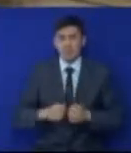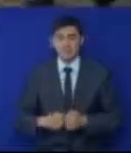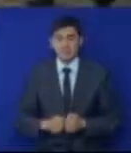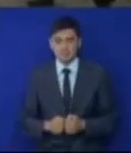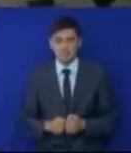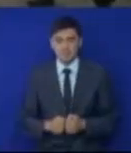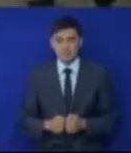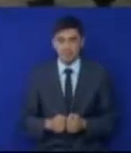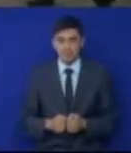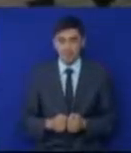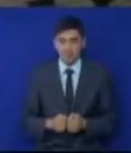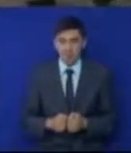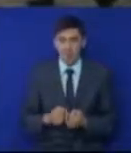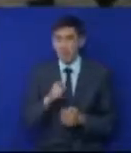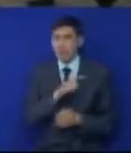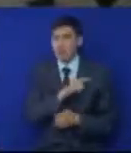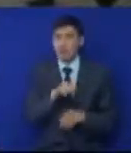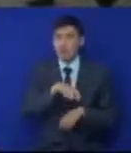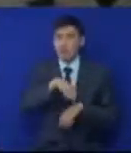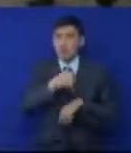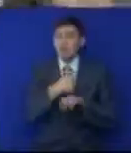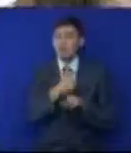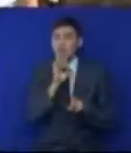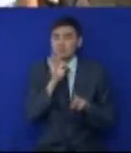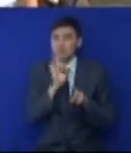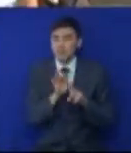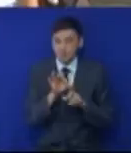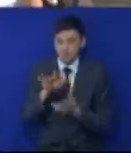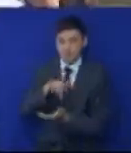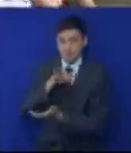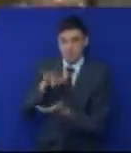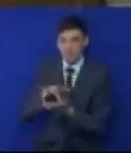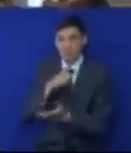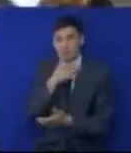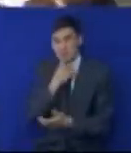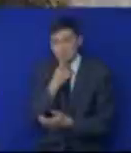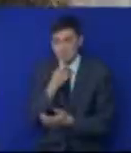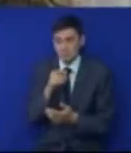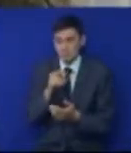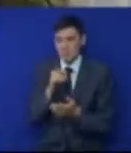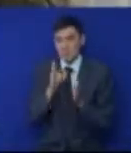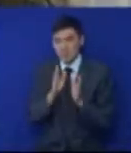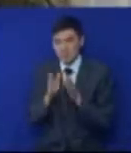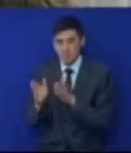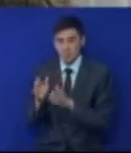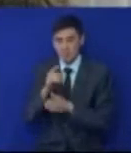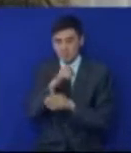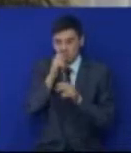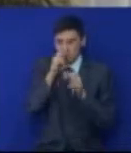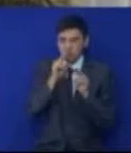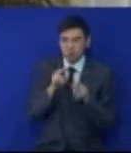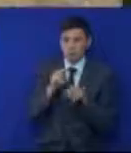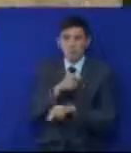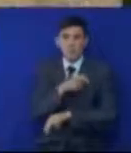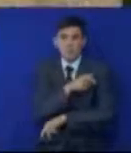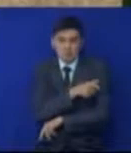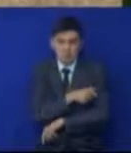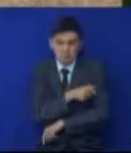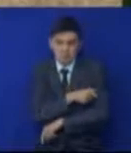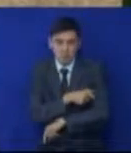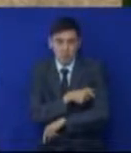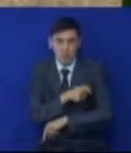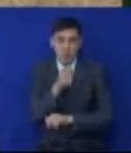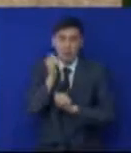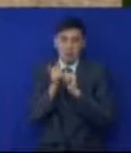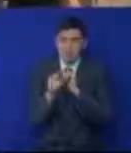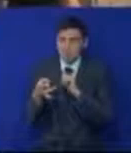әскери қызметкерлер. Басты мақсаттары қала қауіпсіздігін қамтамасыз етіп қоғамдық тәртіпті бақылау. Әскери қызметкерлер қаламыздағы әр